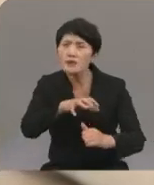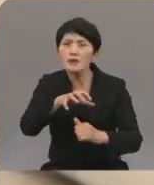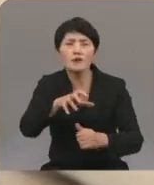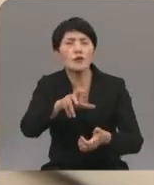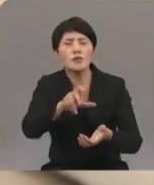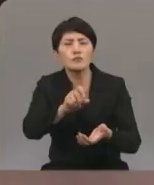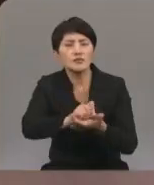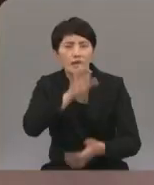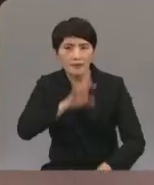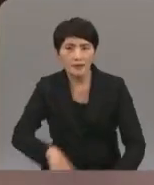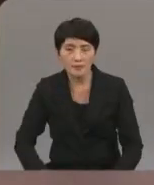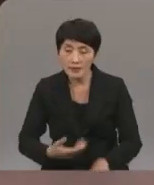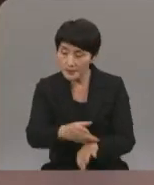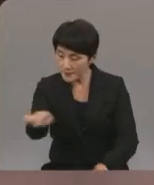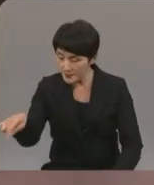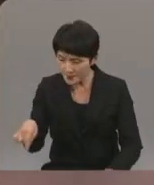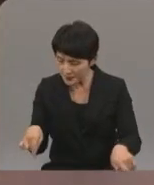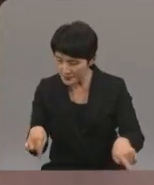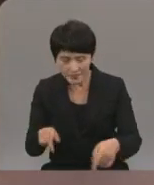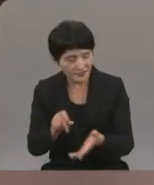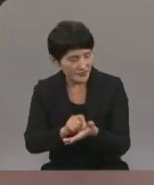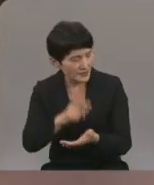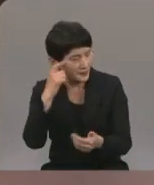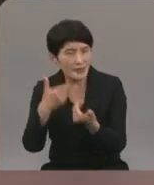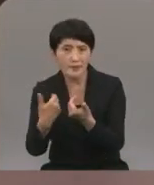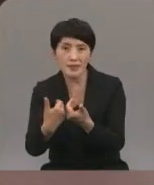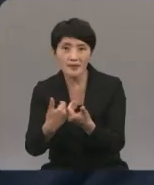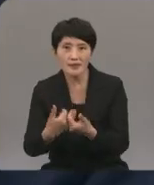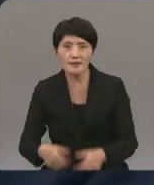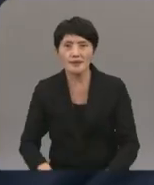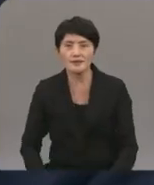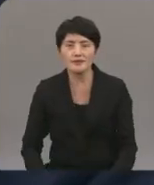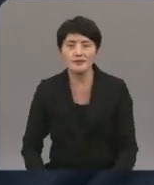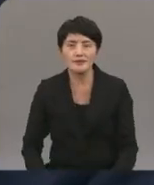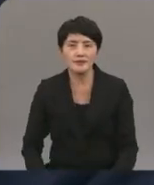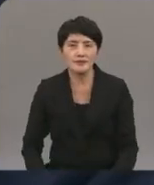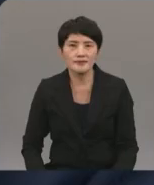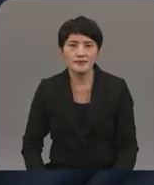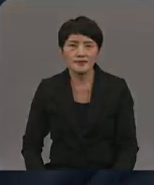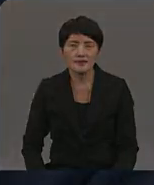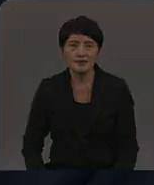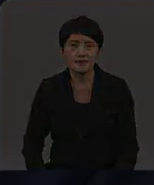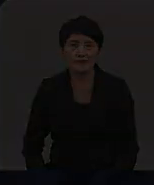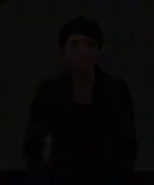尹锡悦表示，不会为了政治利益而突然举行南北首脑会谈。